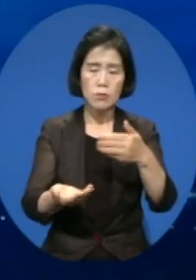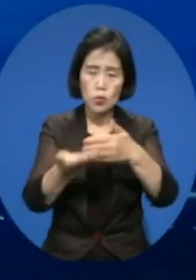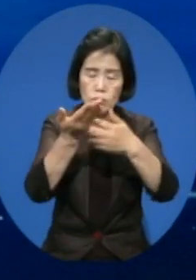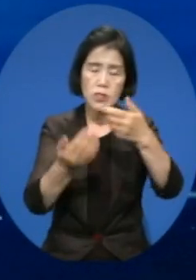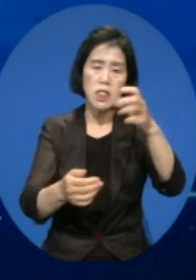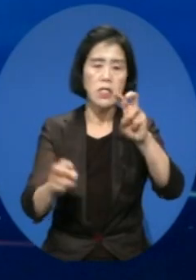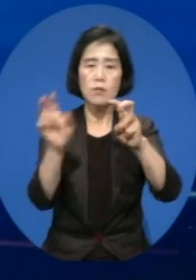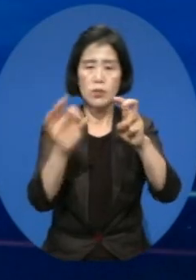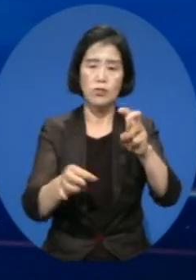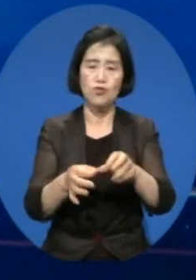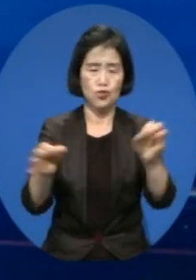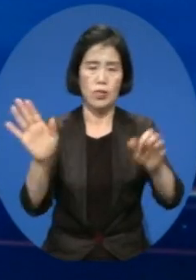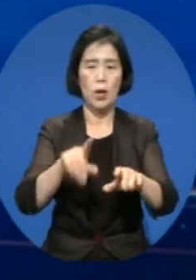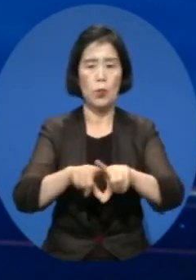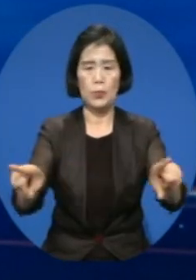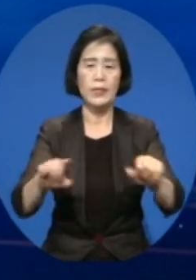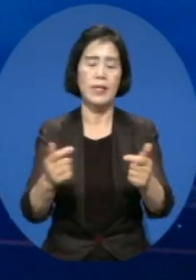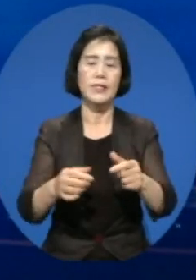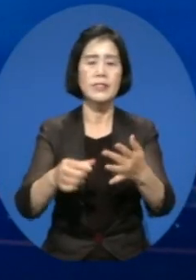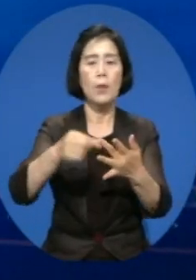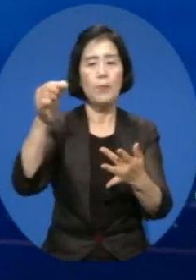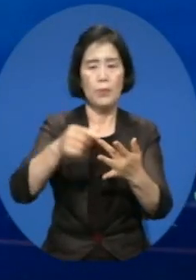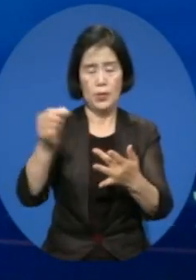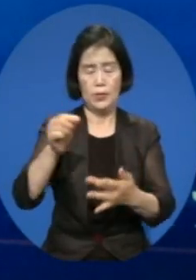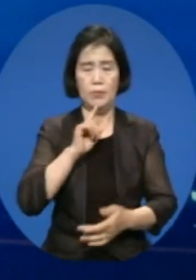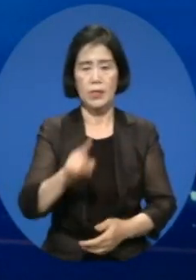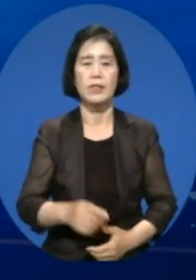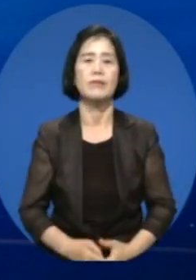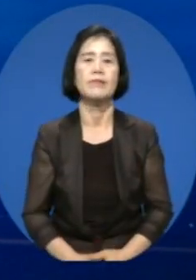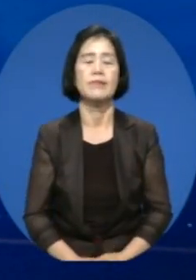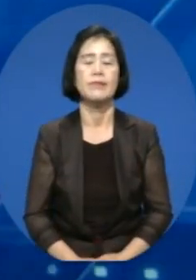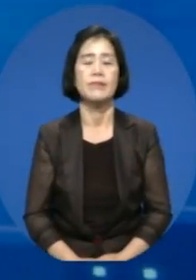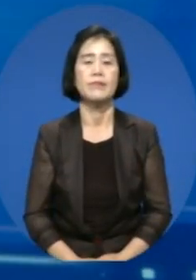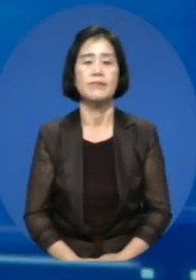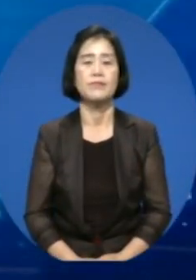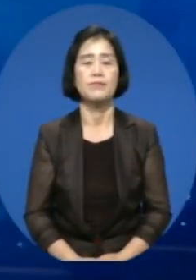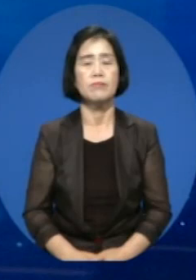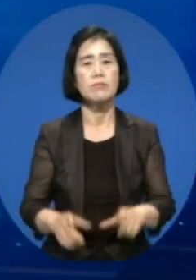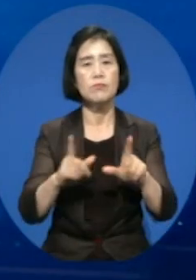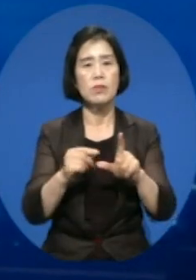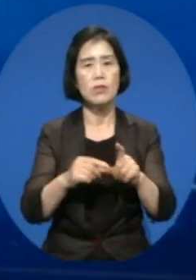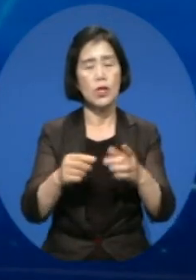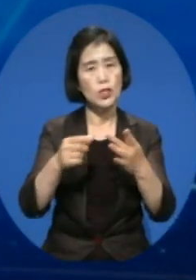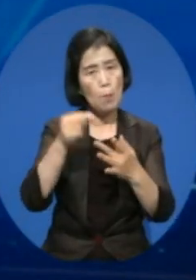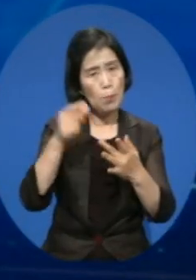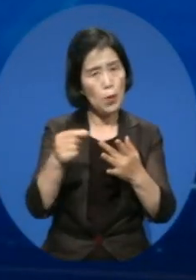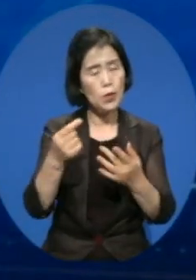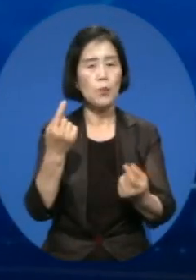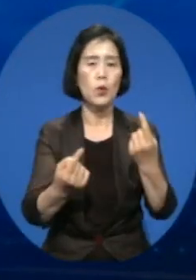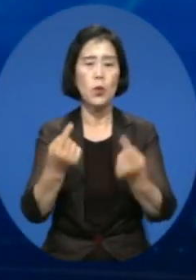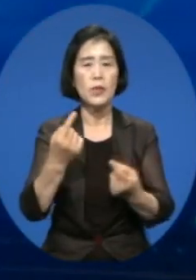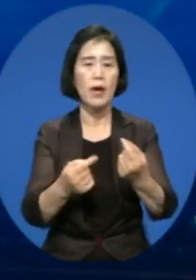주지 않습니다. 보편이 아닌 선별이다. 이렇게 얘기를 하고 있는데, 일각에서는 선별이라기보다는